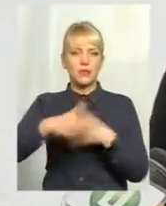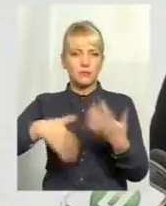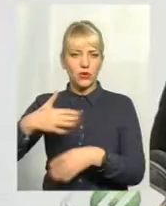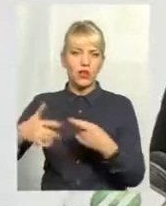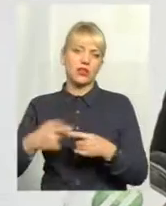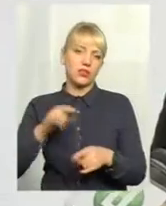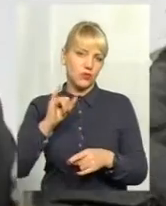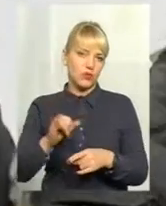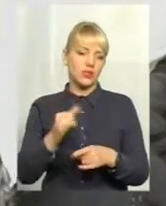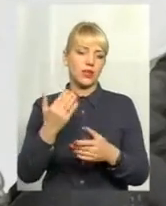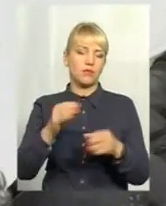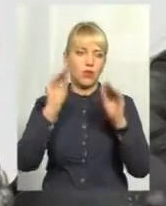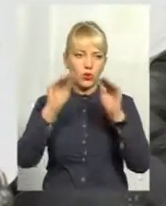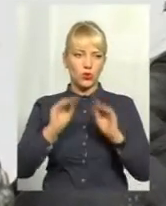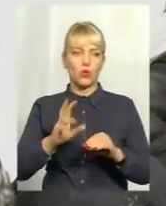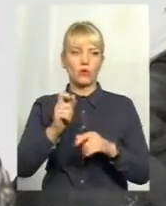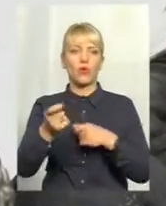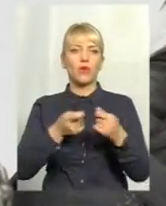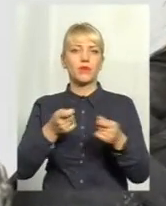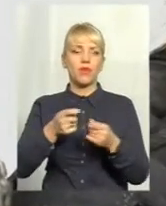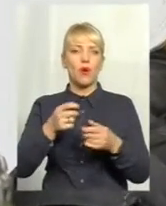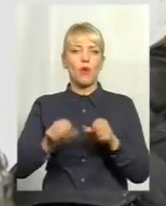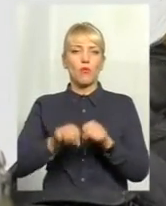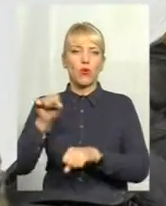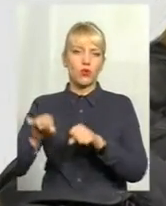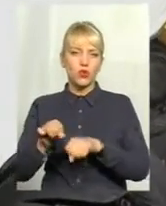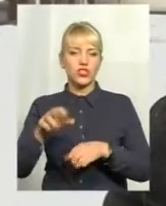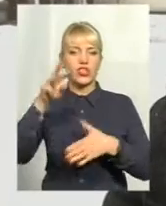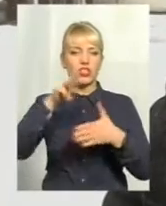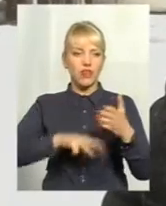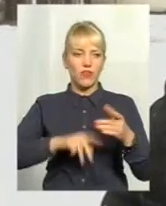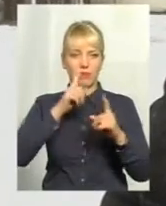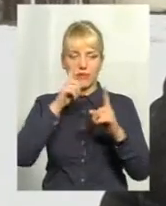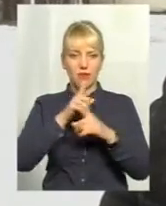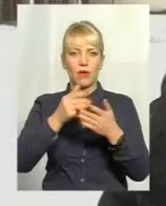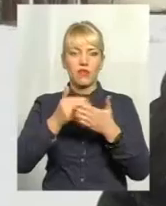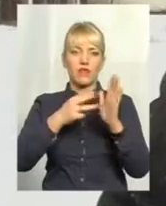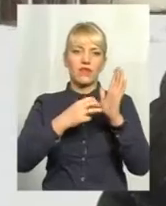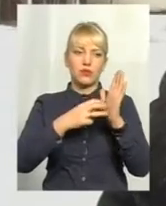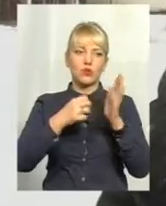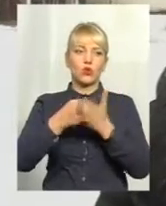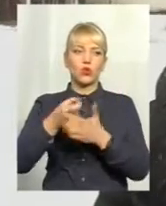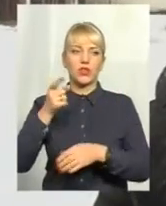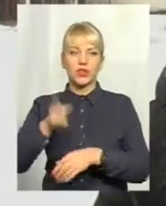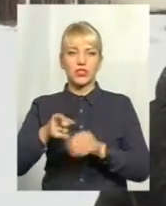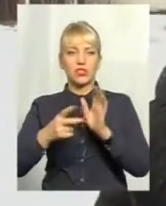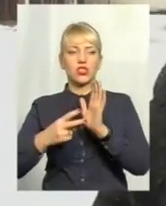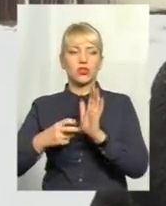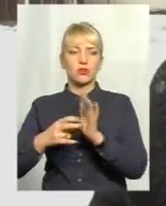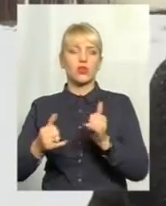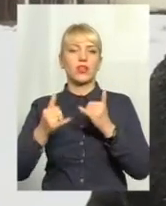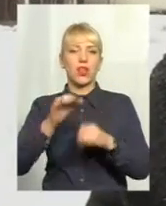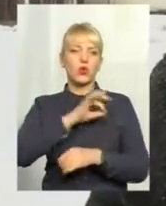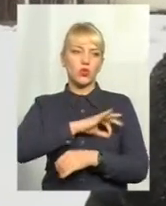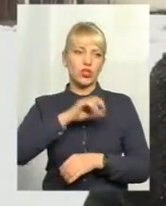про адміністративне правопорушення. Штрафні санкції мінімальні від 800 до 1700. Це для юридичних